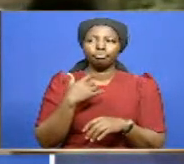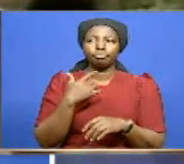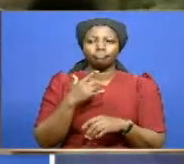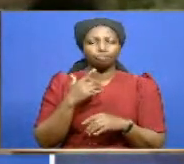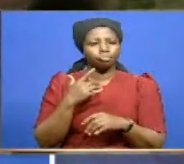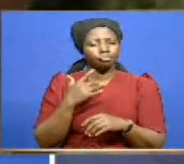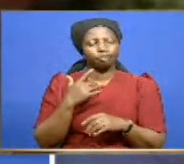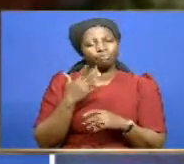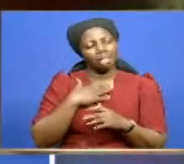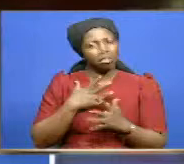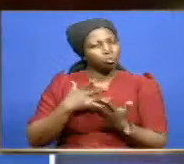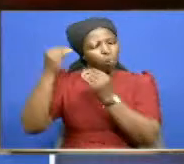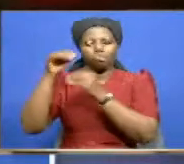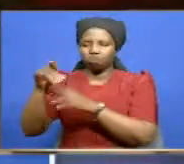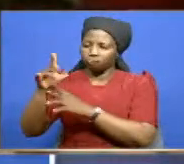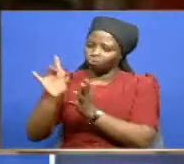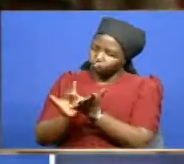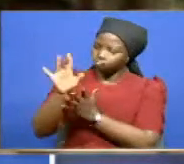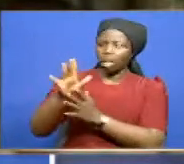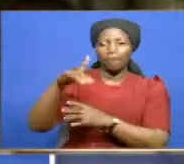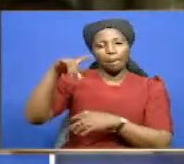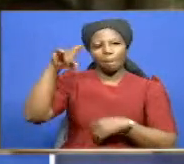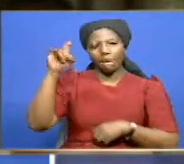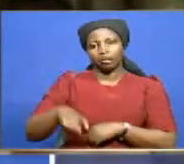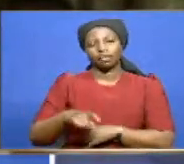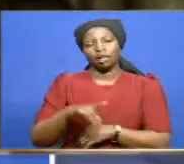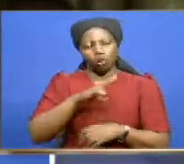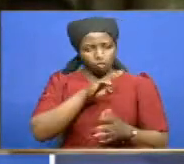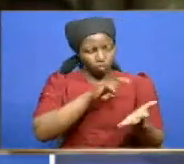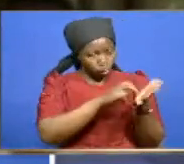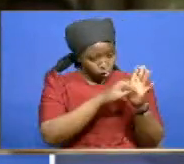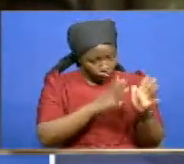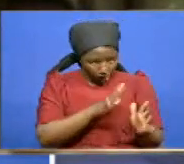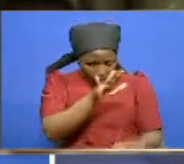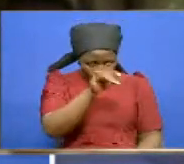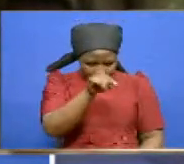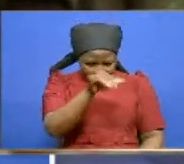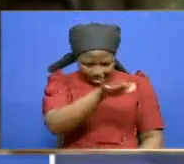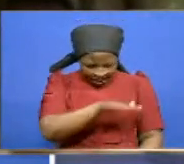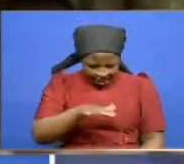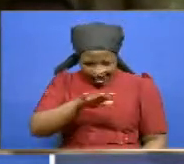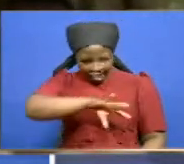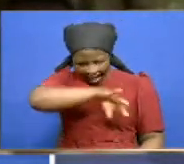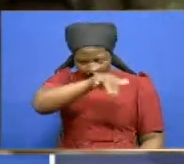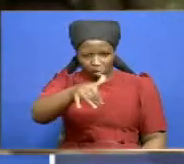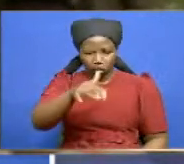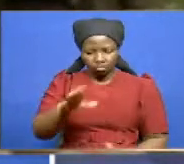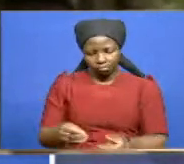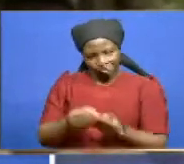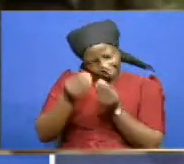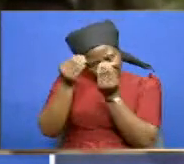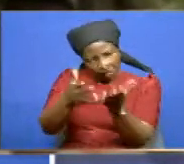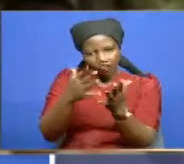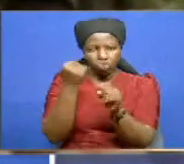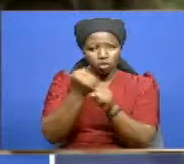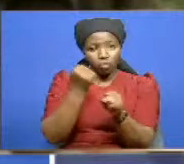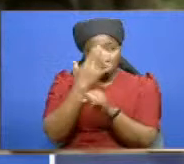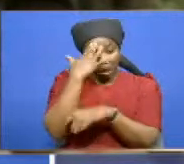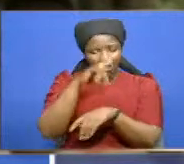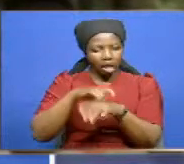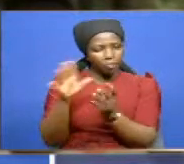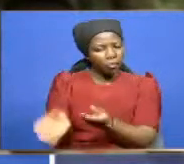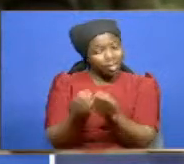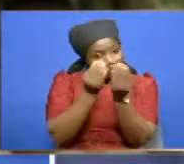haraka. Contractors wetu ambao wanatoka kwa hii county tuwapatie kazi. Kwa vile tukiwapatia